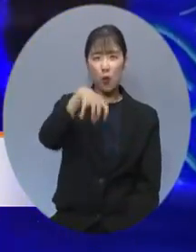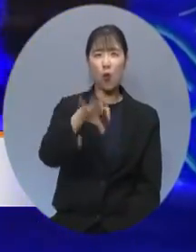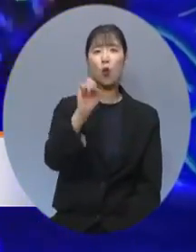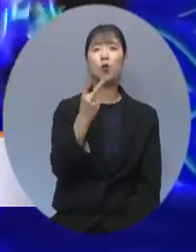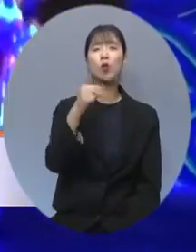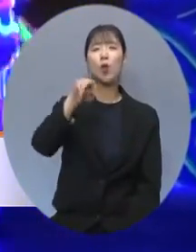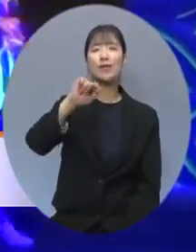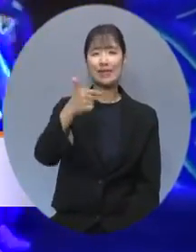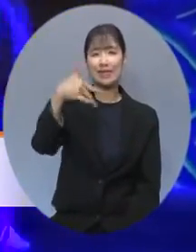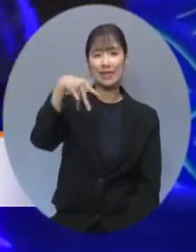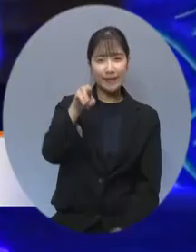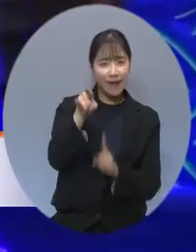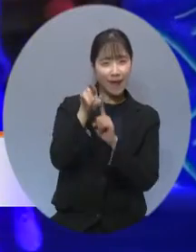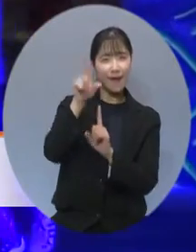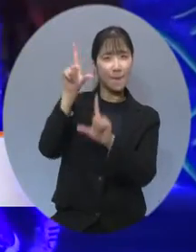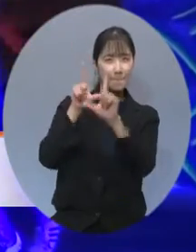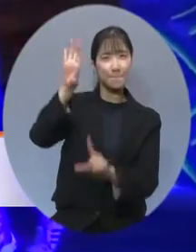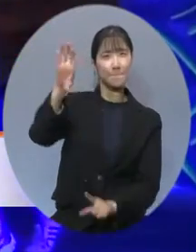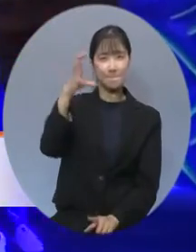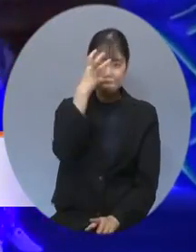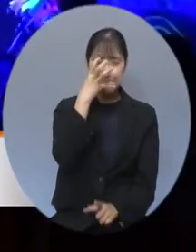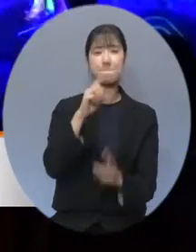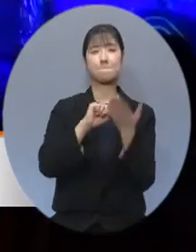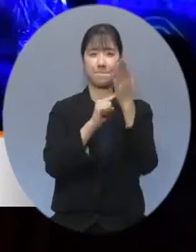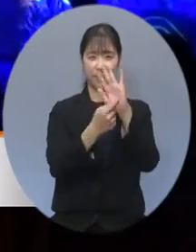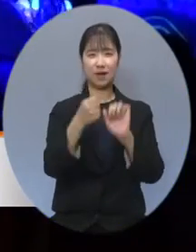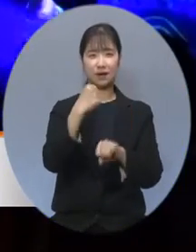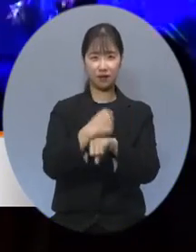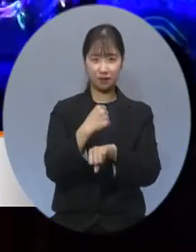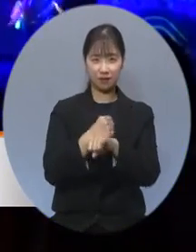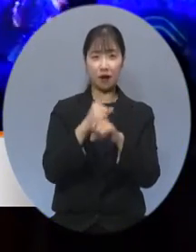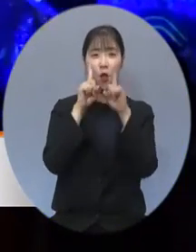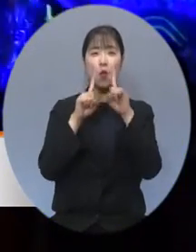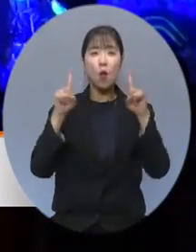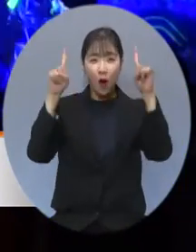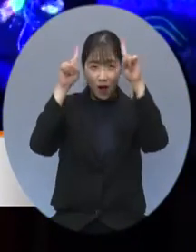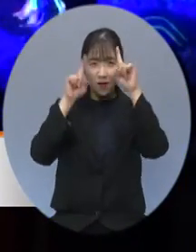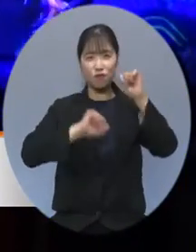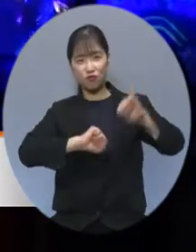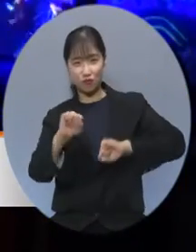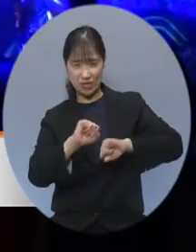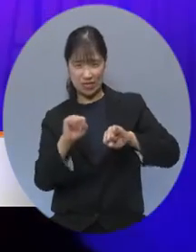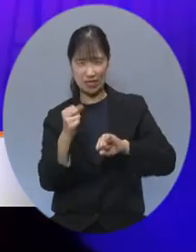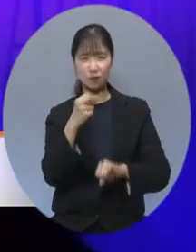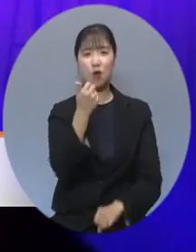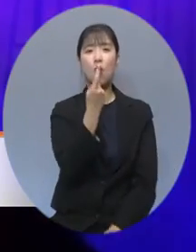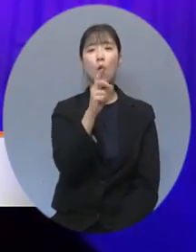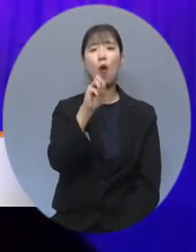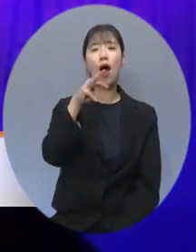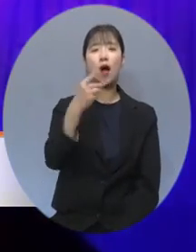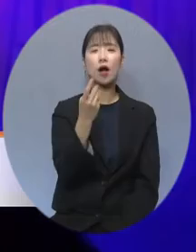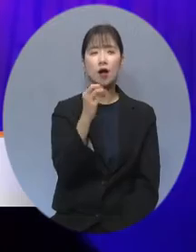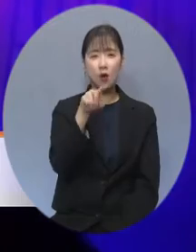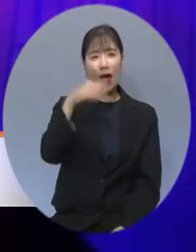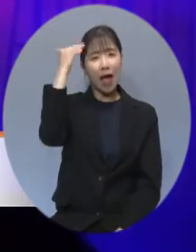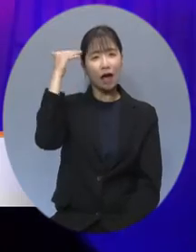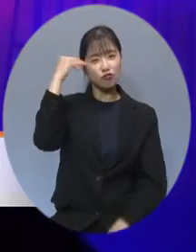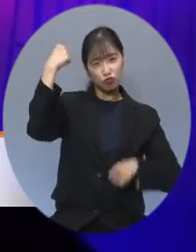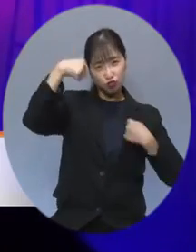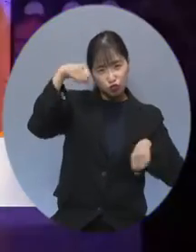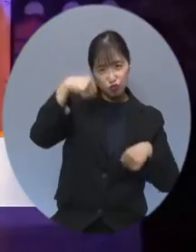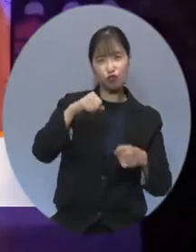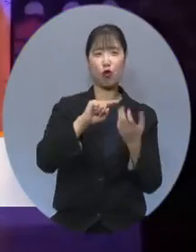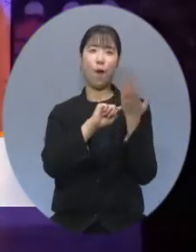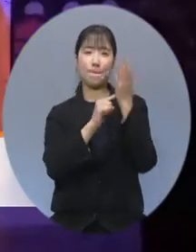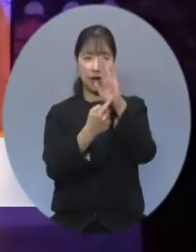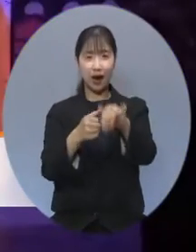행해졌다는 용신제를 모티브로 만든 창작 작품으로 역동적인 도깨비불의 움직임과 황룡현신을 한국무용과 익스트림